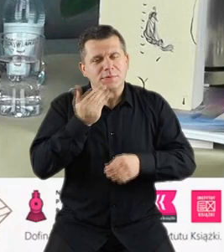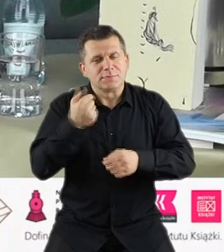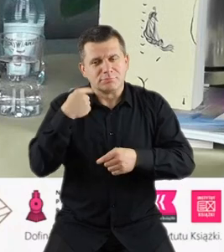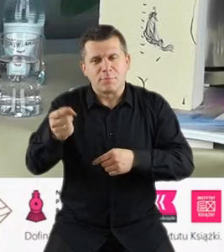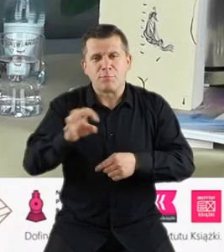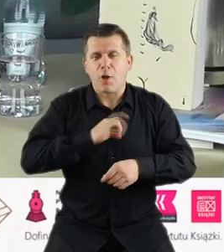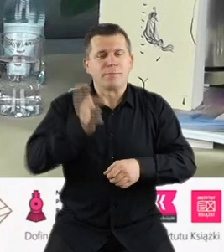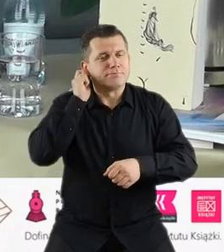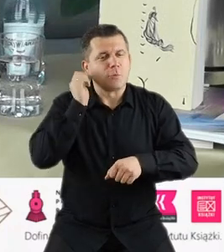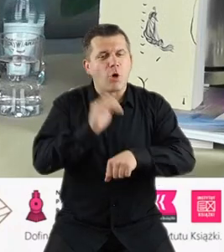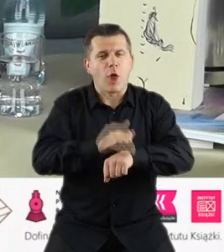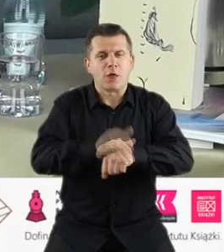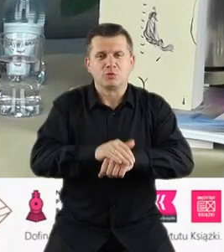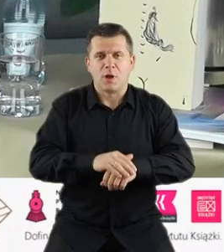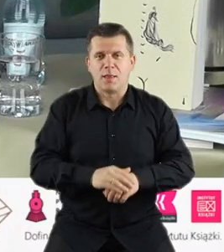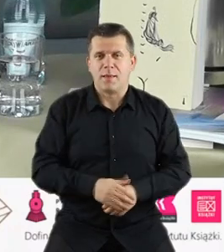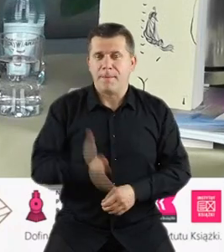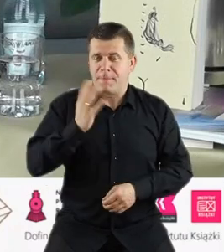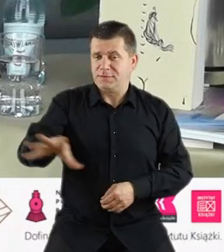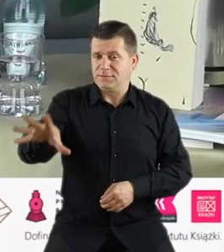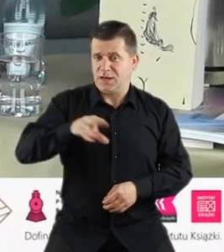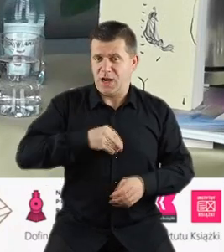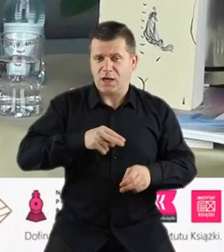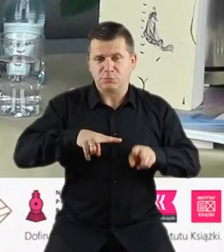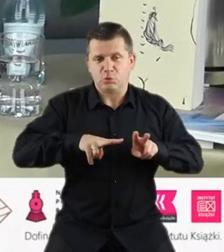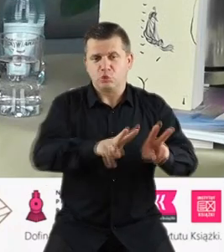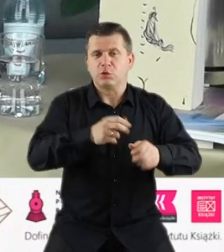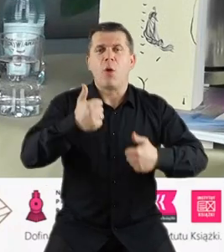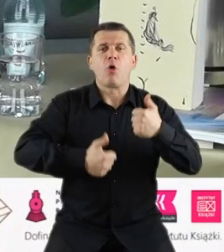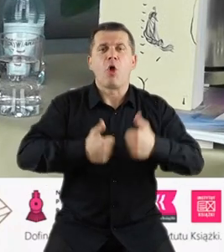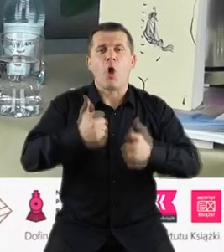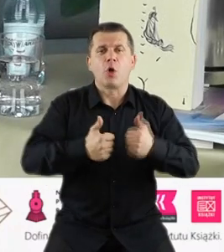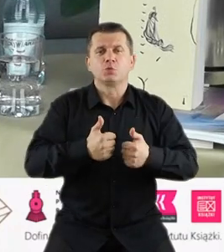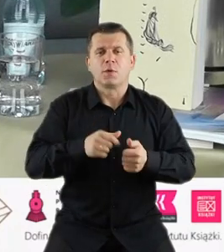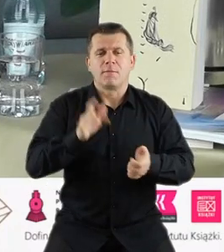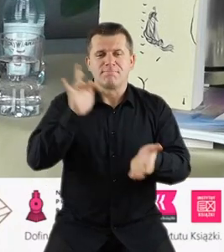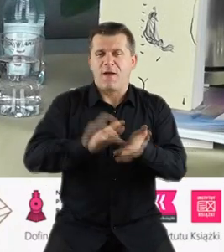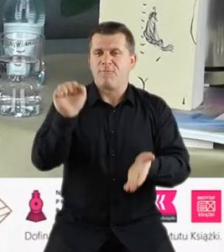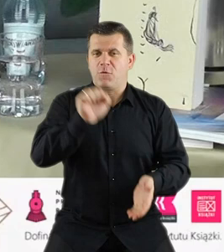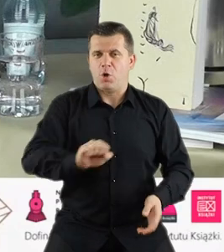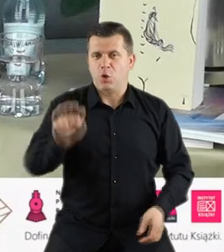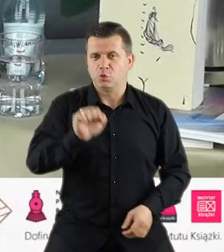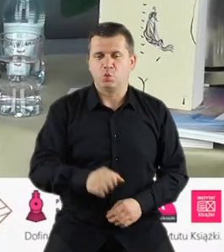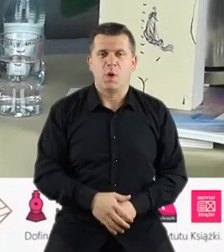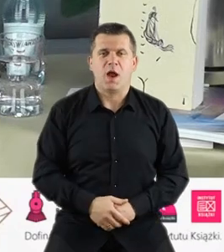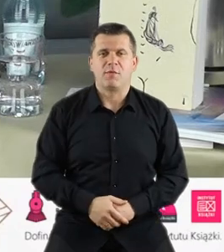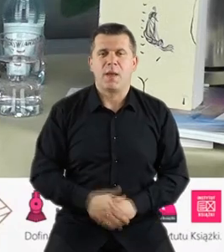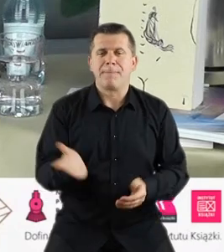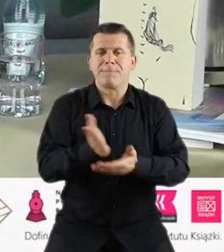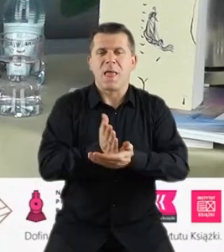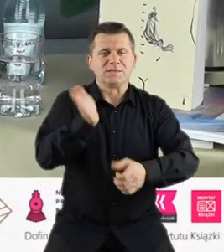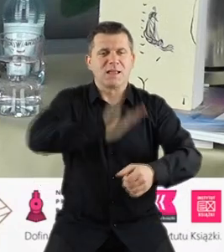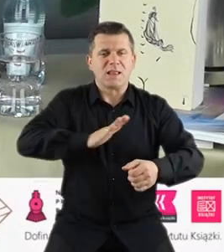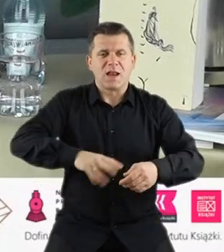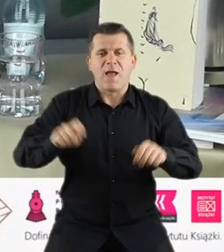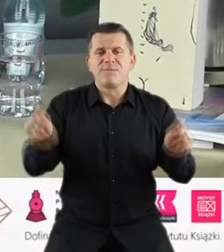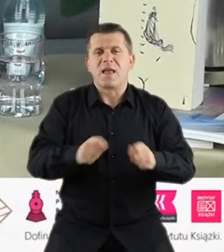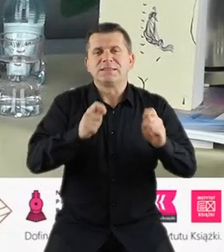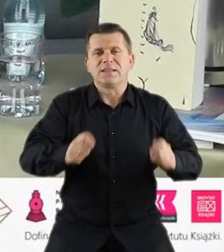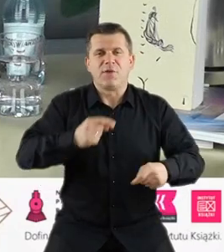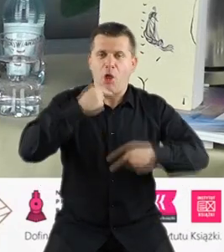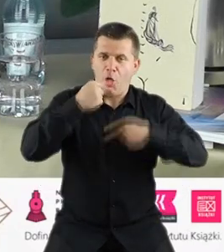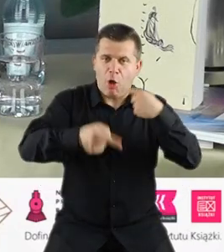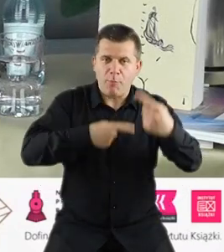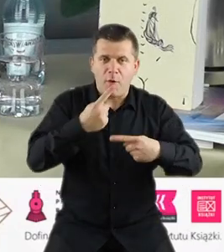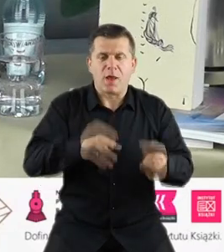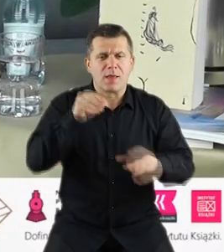przyjaciółkom, koleżankom, że weźmiemy razem udział w konkursie we Wrocławiu. W konkursie w Międzynarodowym Festiwalu